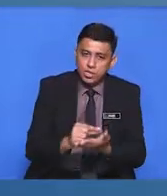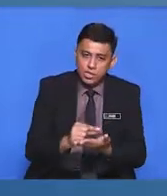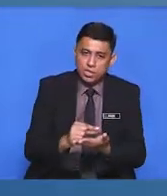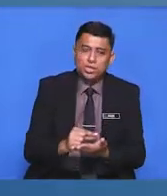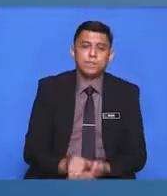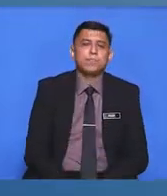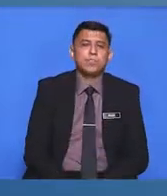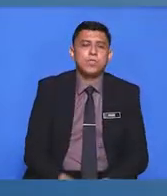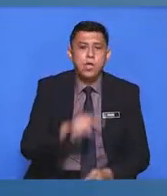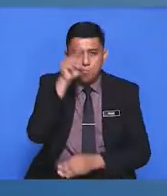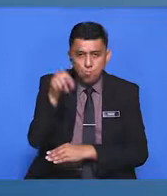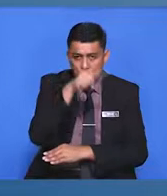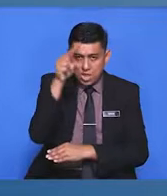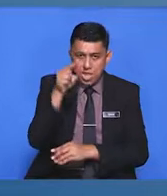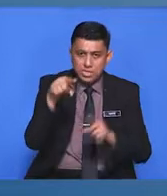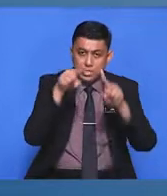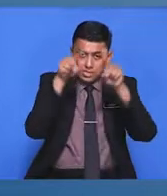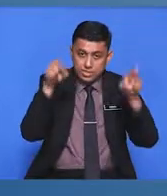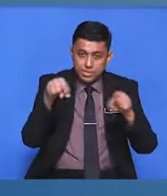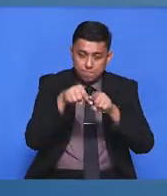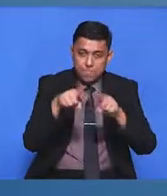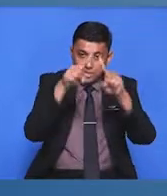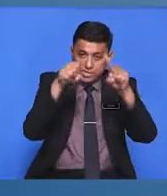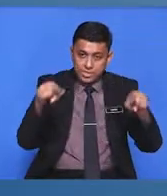Bulat, segi empat, segi tiga.